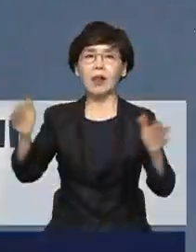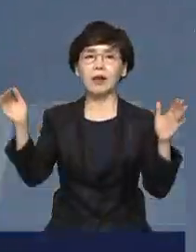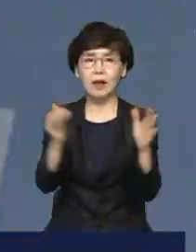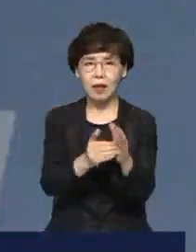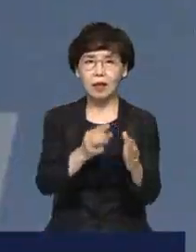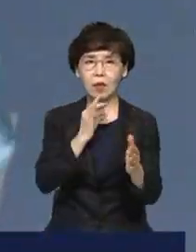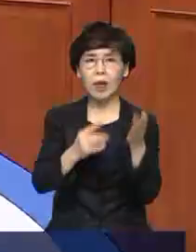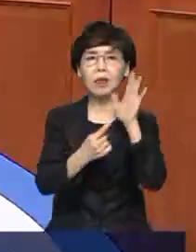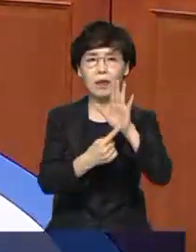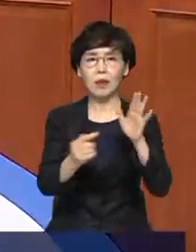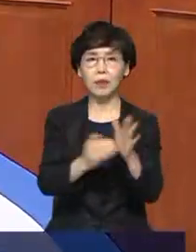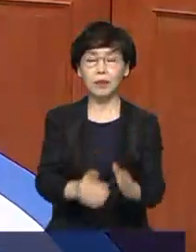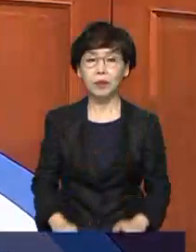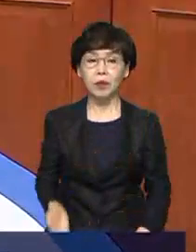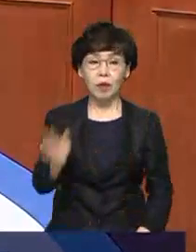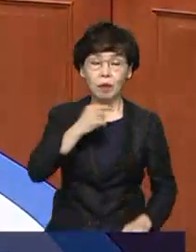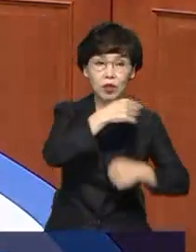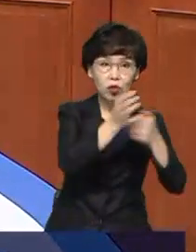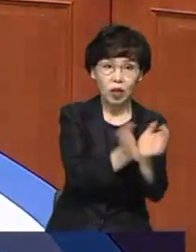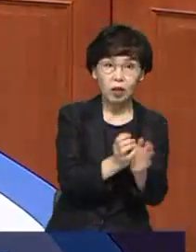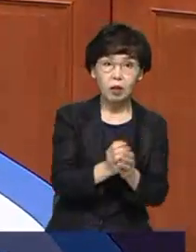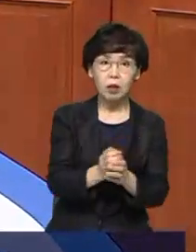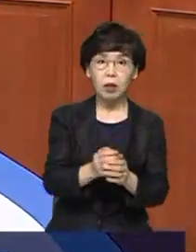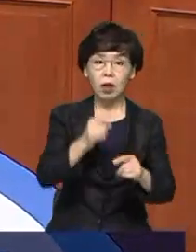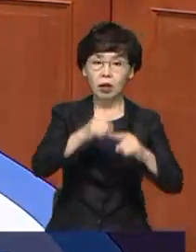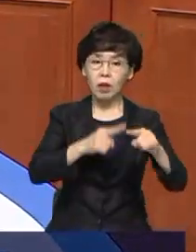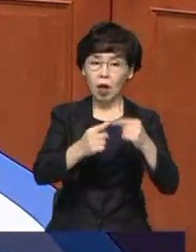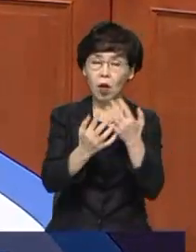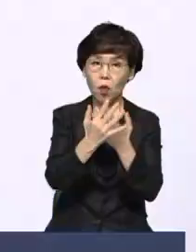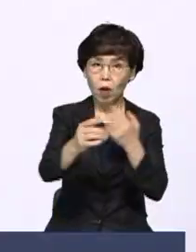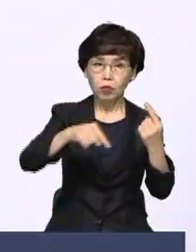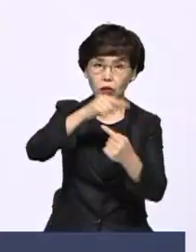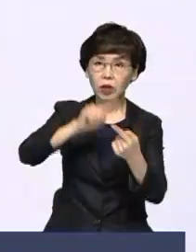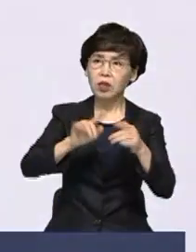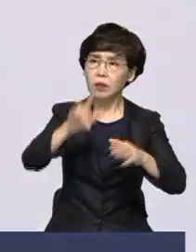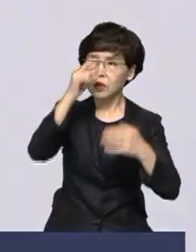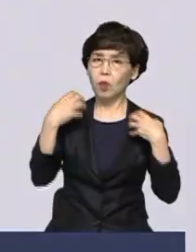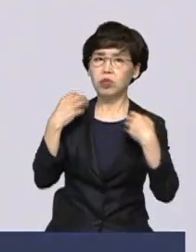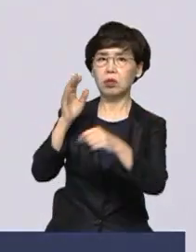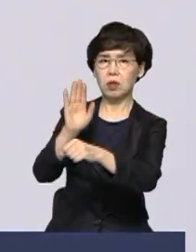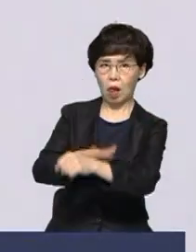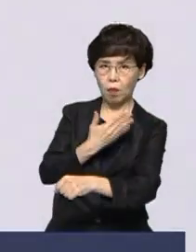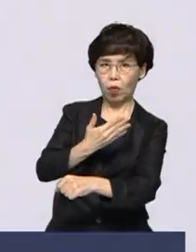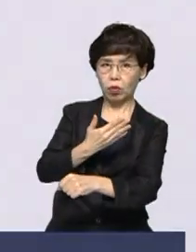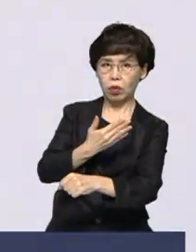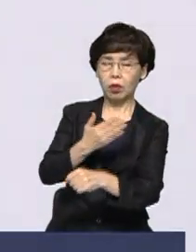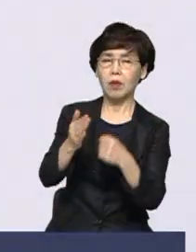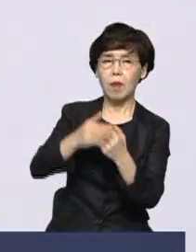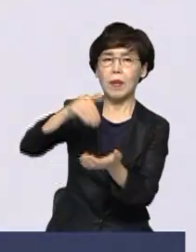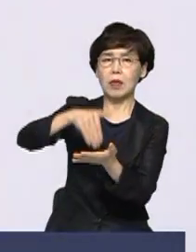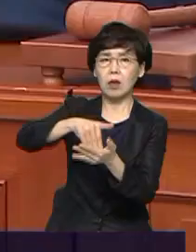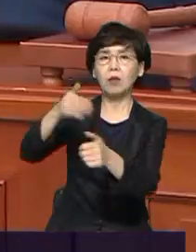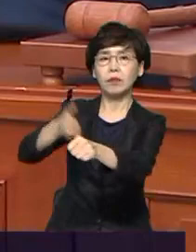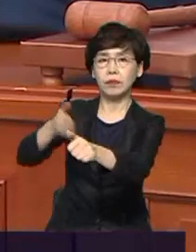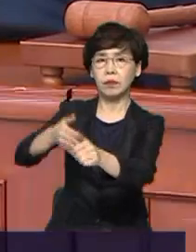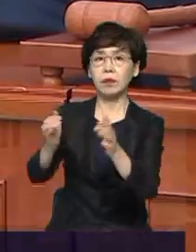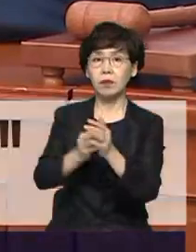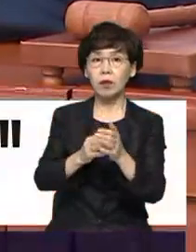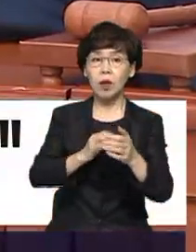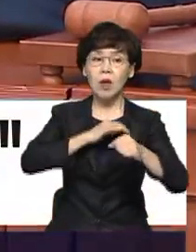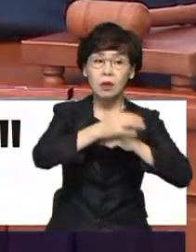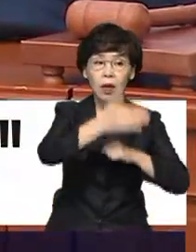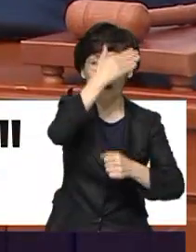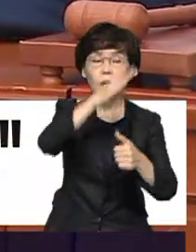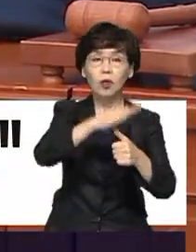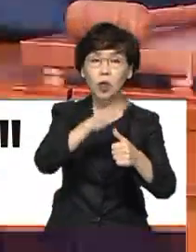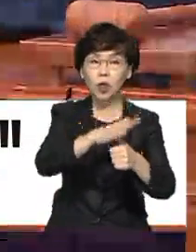평가했습니다. 반면 민주당은 대회 운영과 관련해 현 정부의 책임 있는 반성을 촉구했습니다. 세계